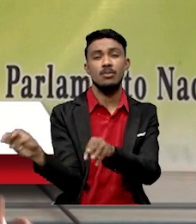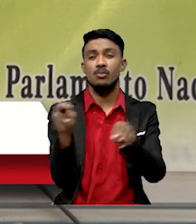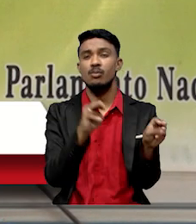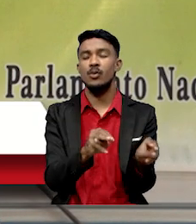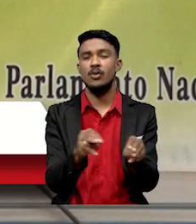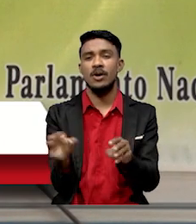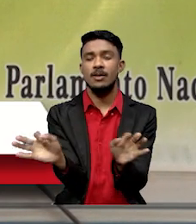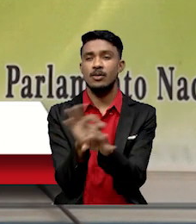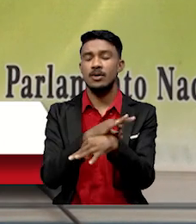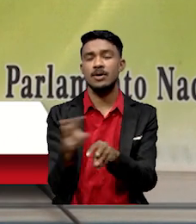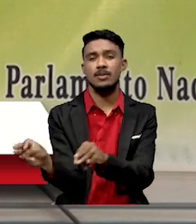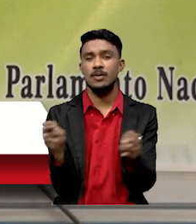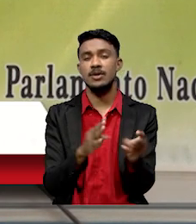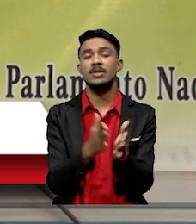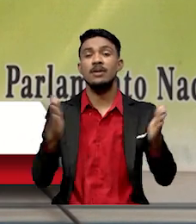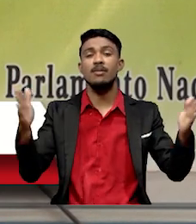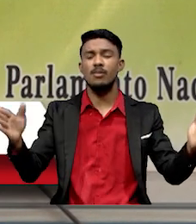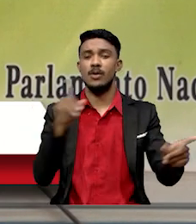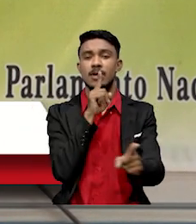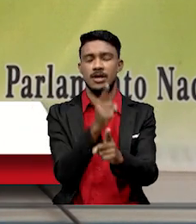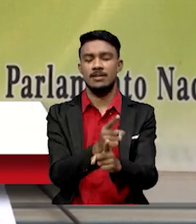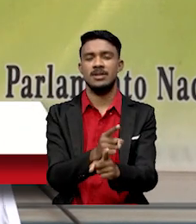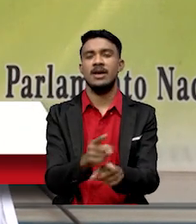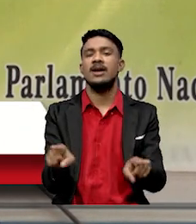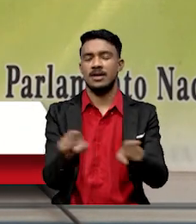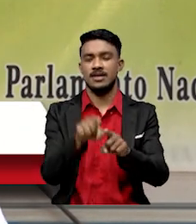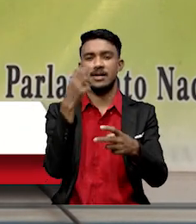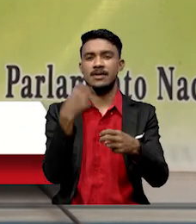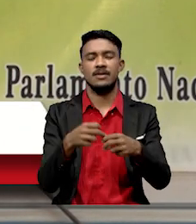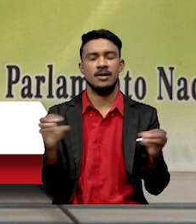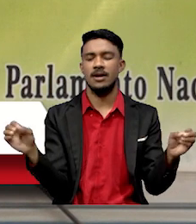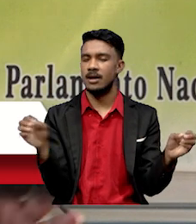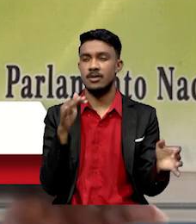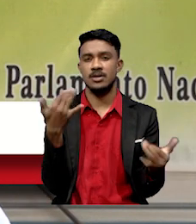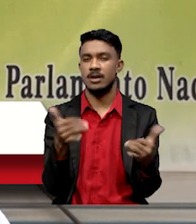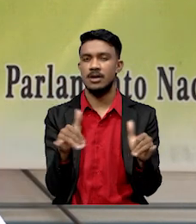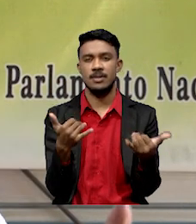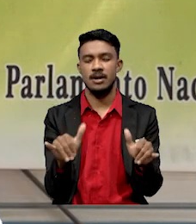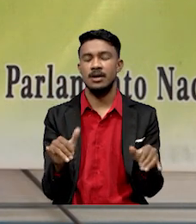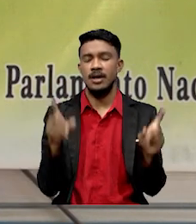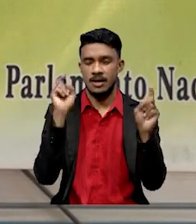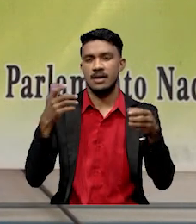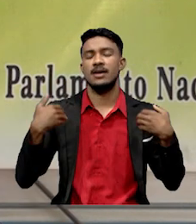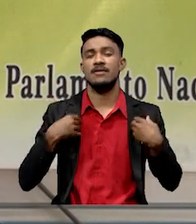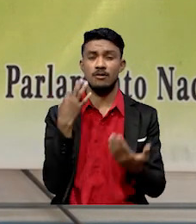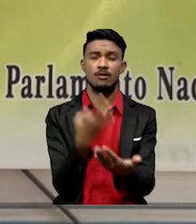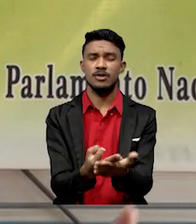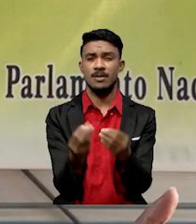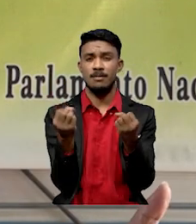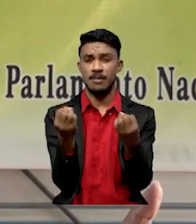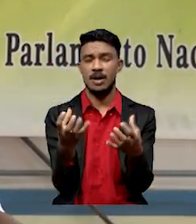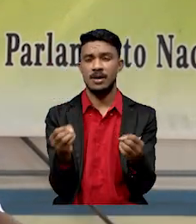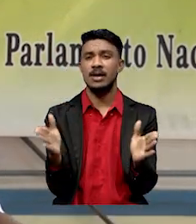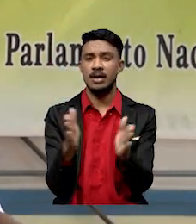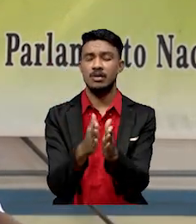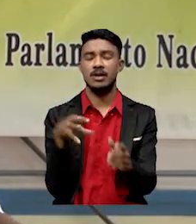dek radikal, mudah saya dek buat tep-tep. Ida ne kustu ida ke laut salimar, ne laut tinggi osang itu tinggi osang barak. Agora ida kikuan di lebel